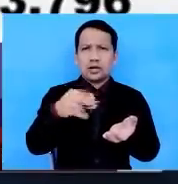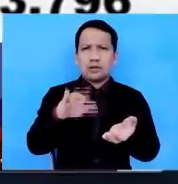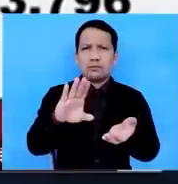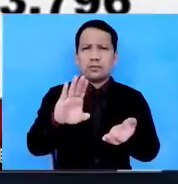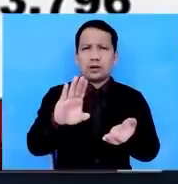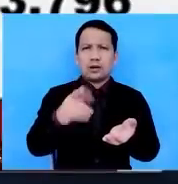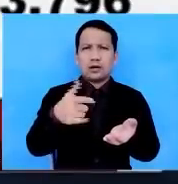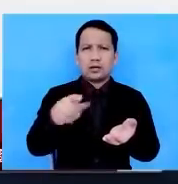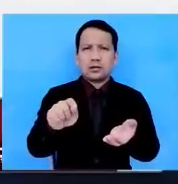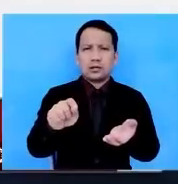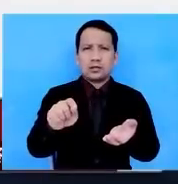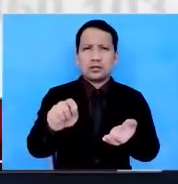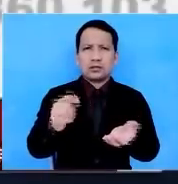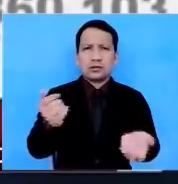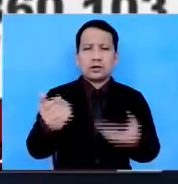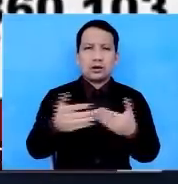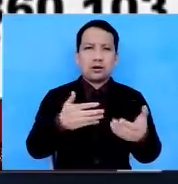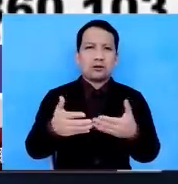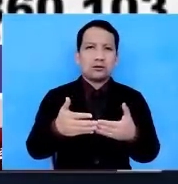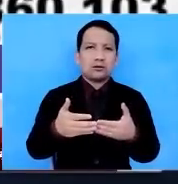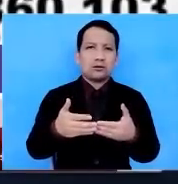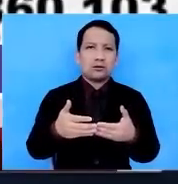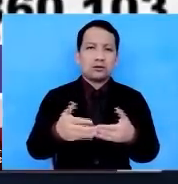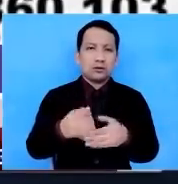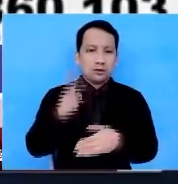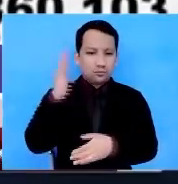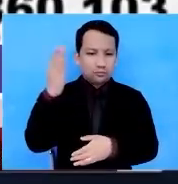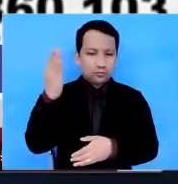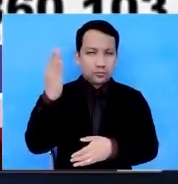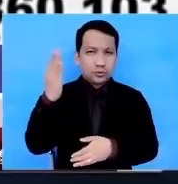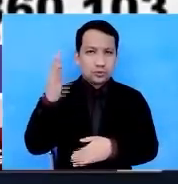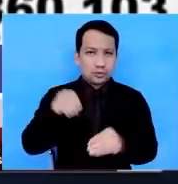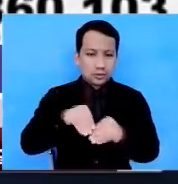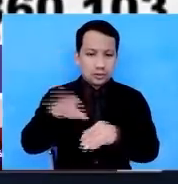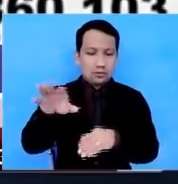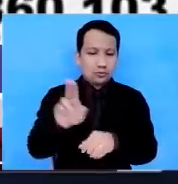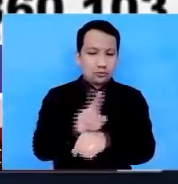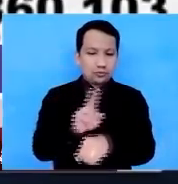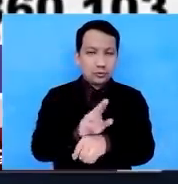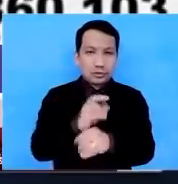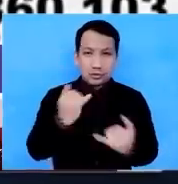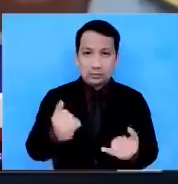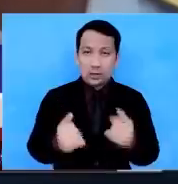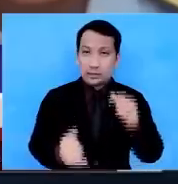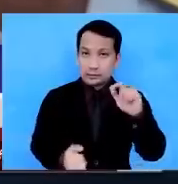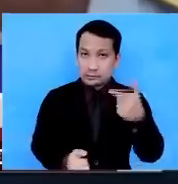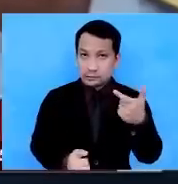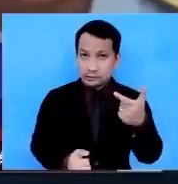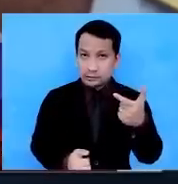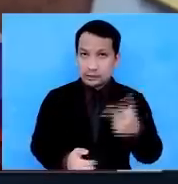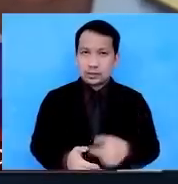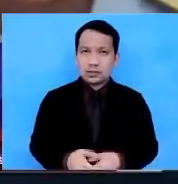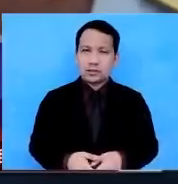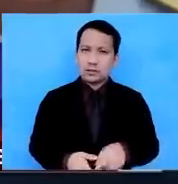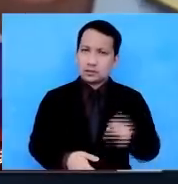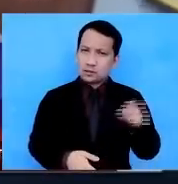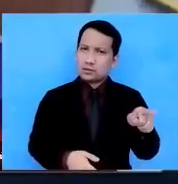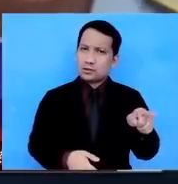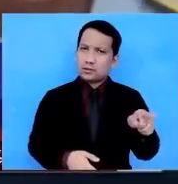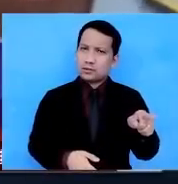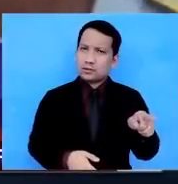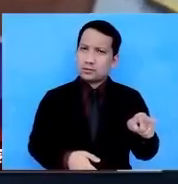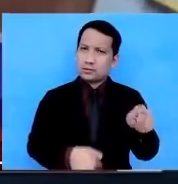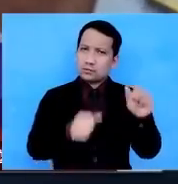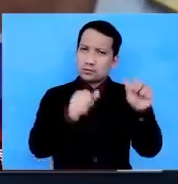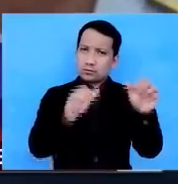Ang difference is that blue lights ito na ginamit, ngayon ang ginamit nila is green. Anong nakuto na expose ang Coast